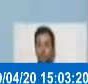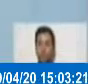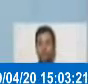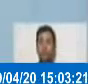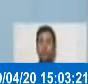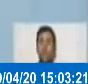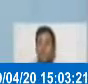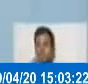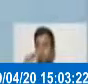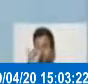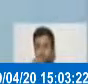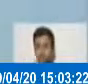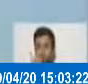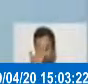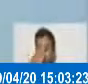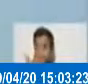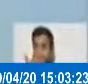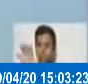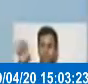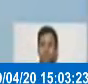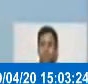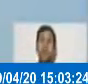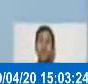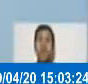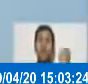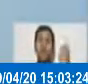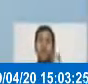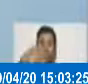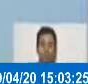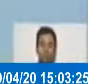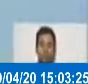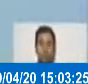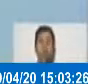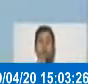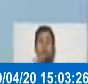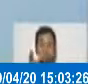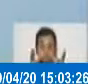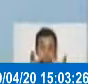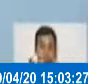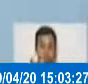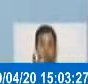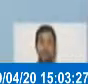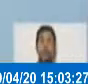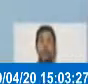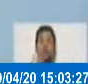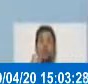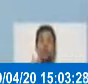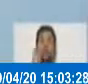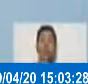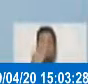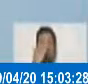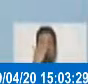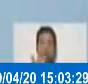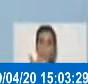তা নয়। কোয়ারেন্টাইনে যারা কোনো পজিটিভ রোগীর সংস্পর্শে আসে তাদেরকে আমরা কোয়ারেন্টাইনে রাখি, এবং গত 24 ঘন্টায়